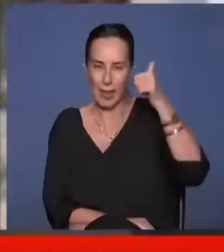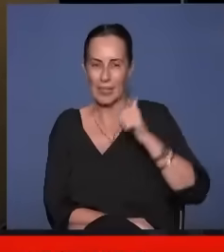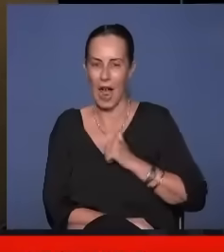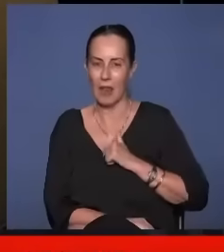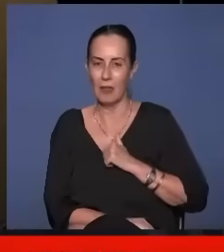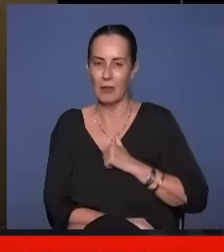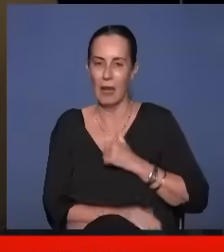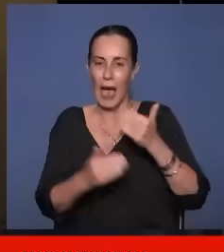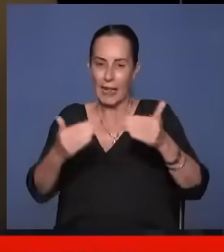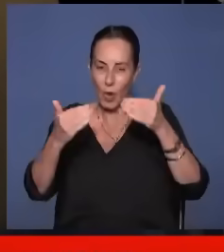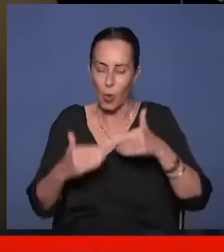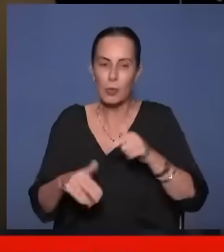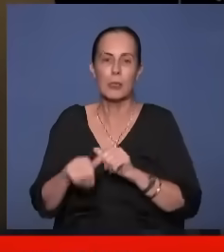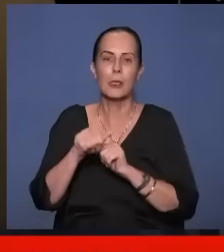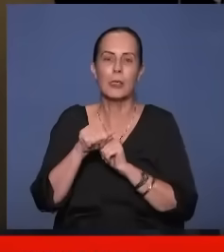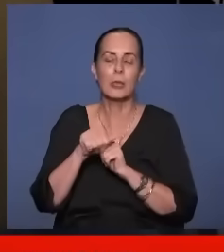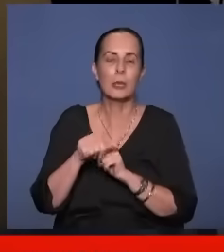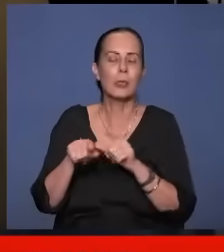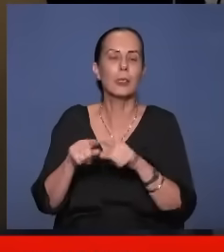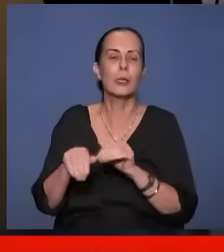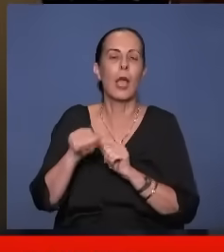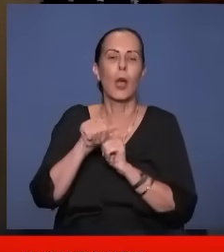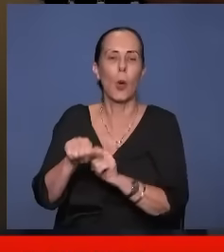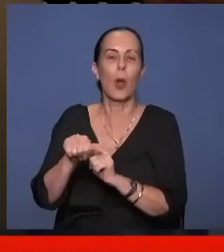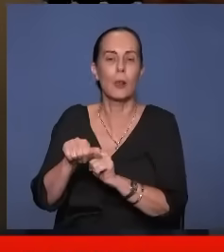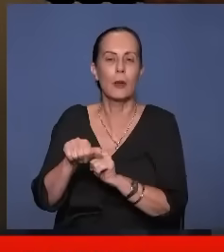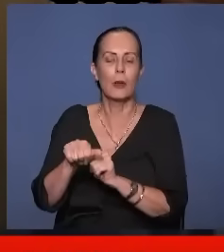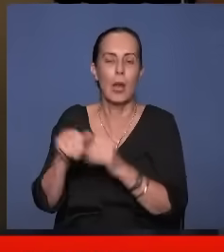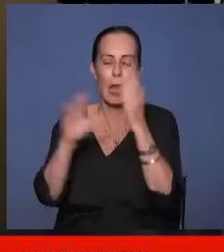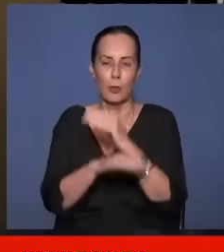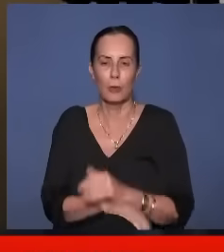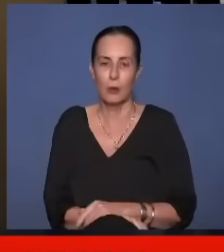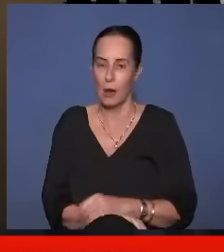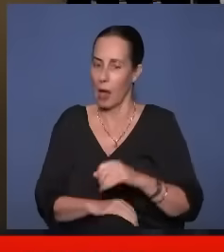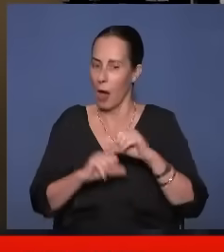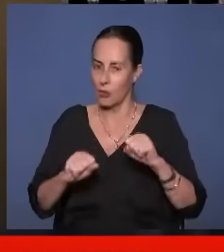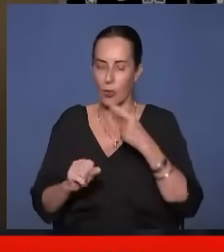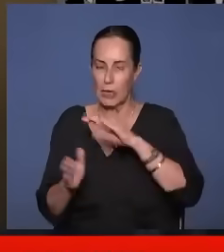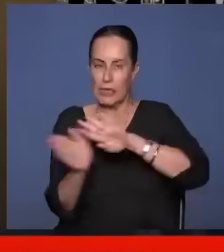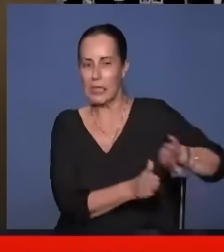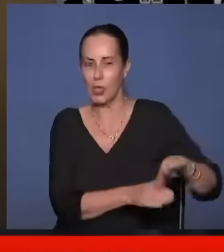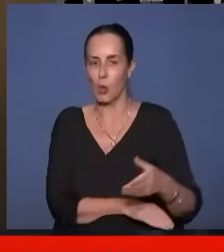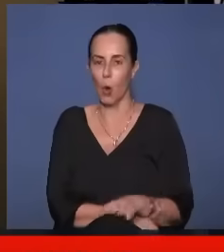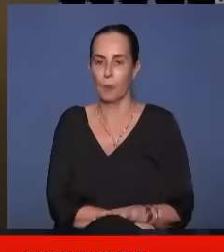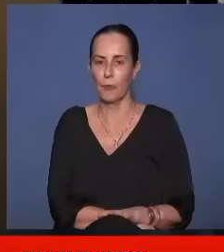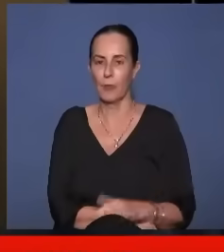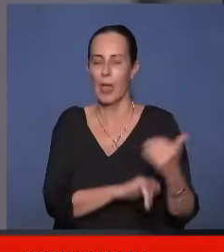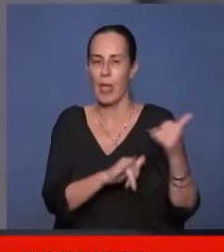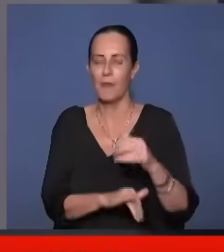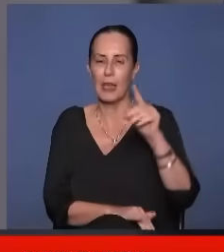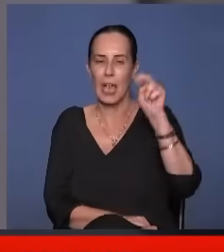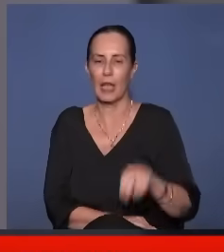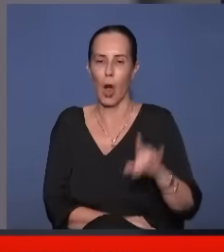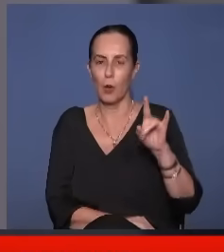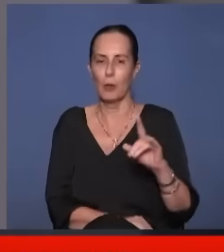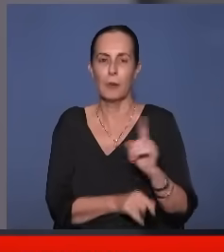אמר, ההתנתקות רוח גבית לטרור, אז אריק שרון הזיז אותו והביא דן חלוץ. אני אז